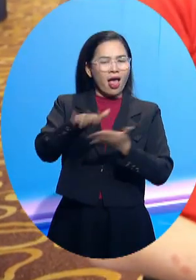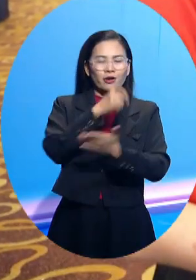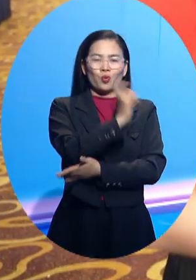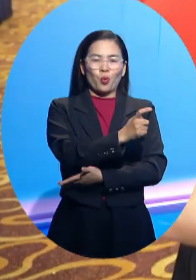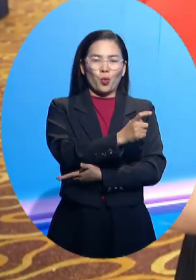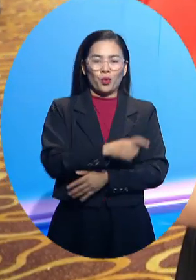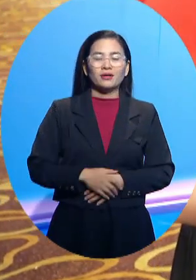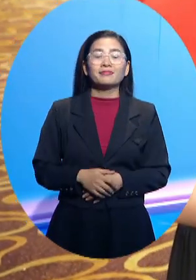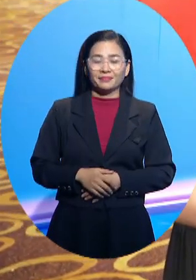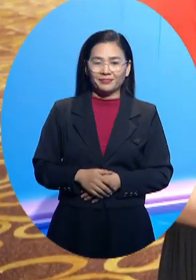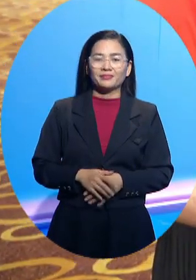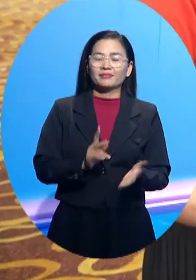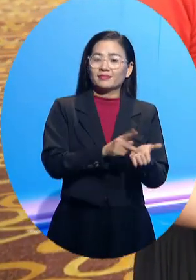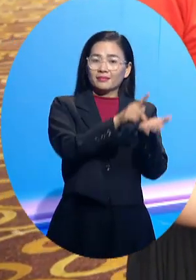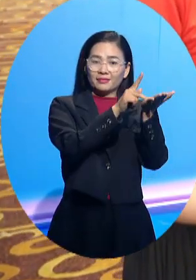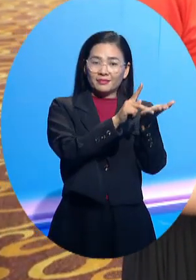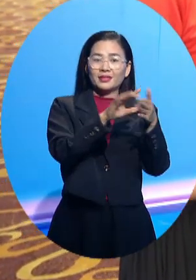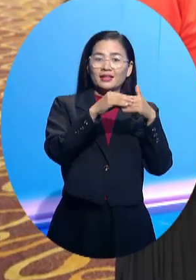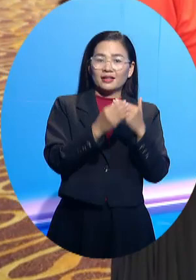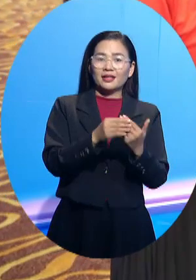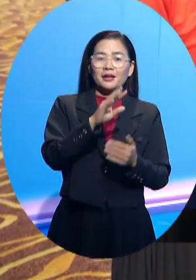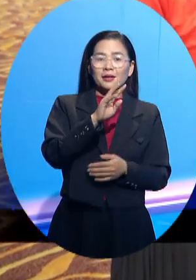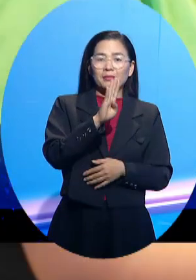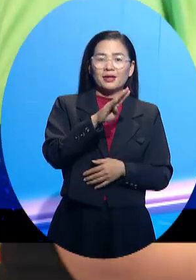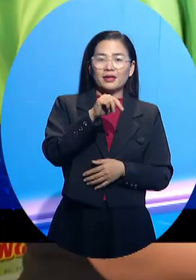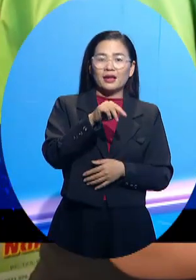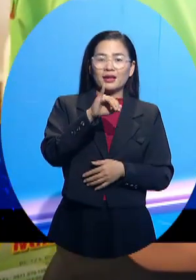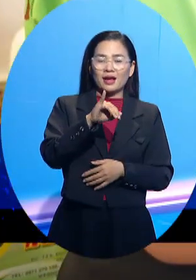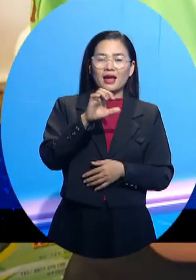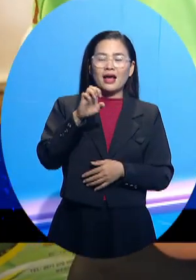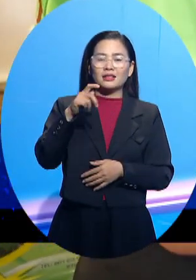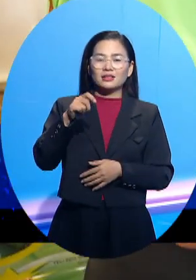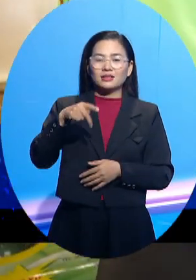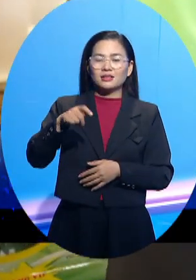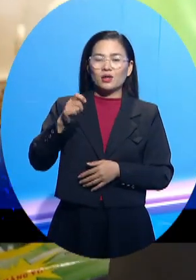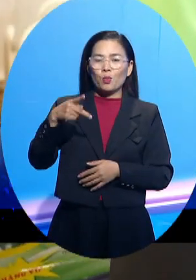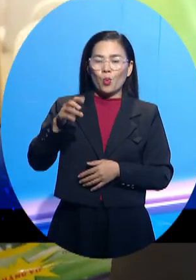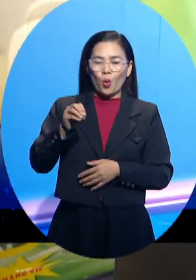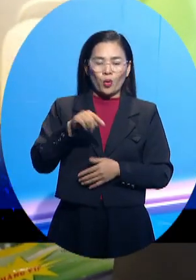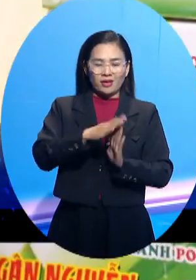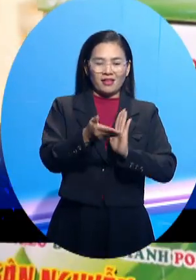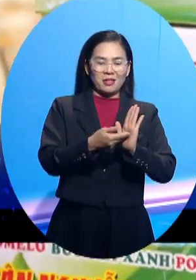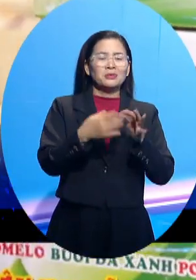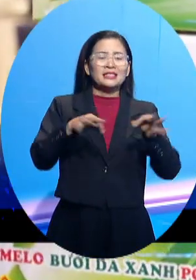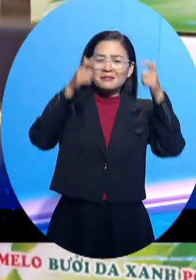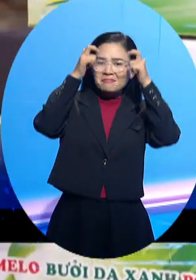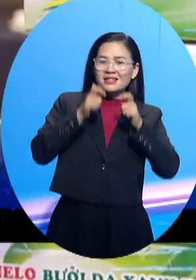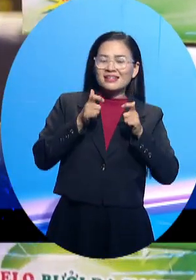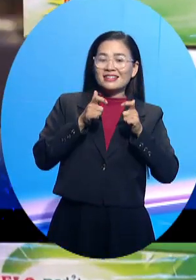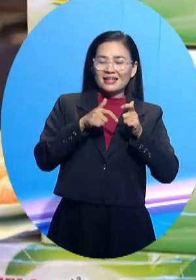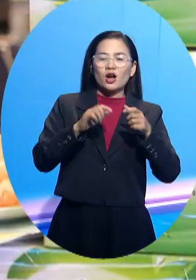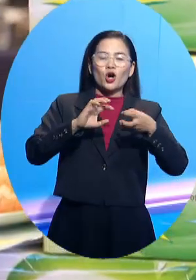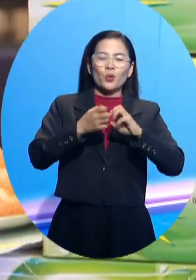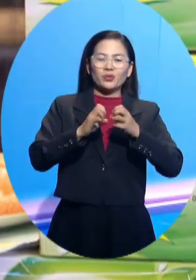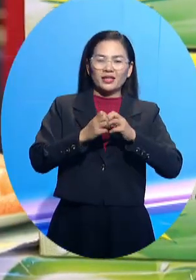Tại sự kiện kết nối Tết BNI Expo, bưởi da xanh Khánh Vĩnh đã được giới thiệu đến người tiêu dùng thành phố Hồ Chí Minh thông qua công ty trách